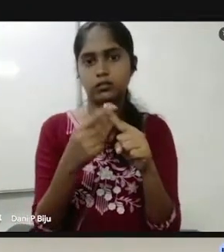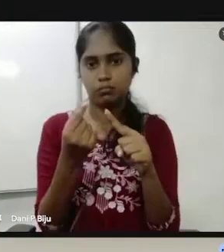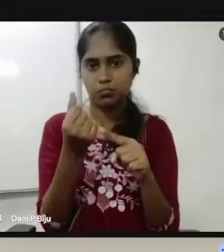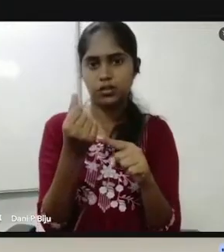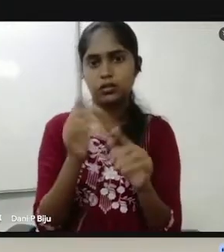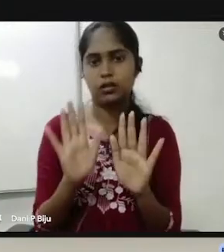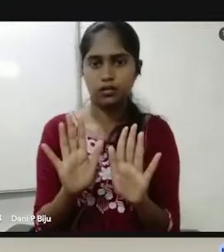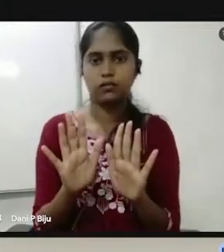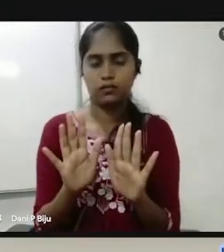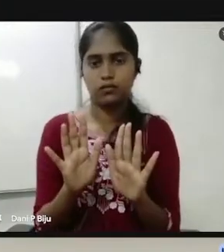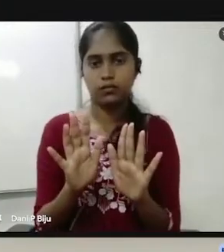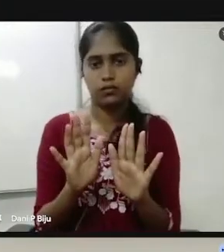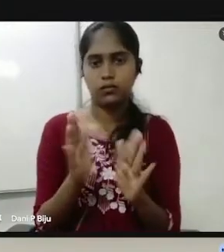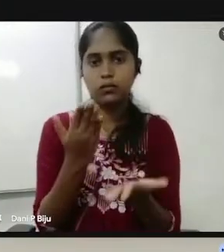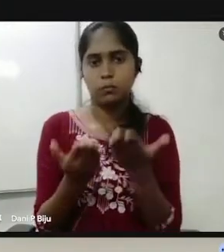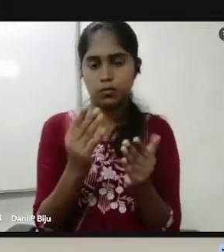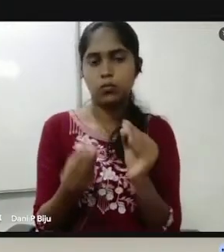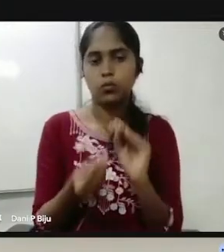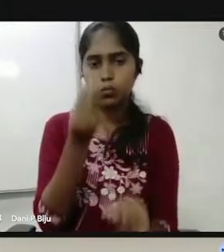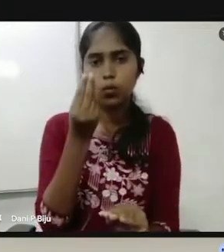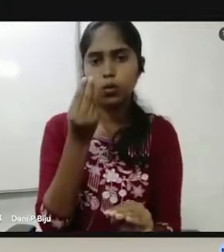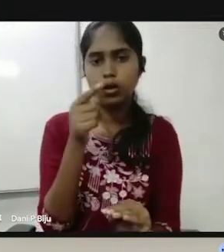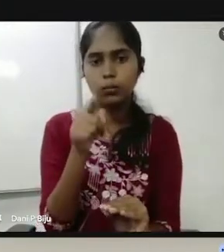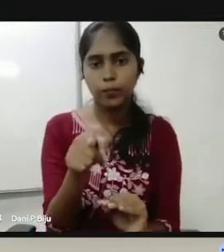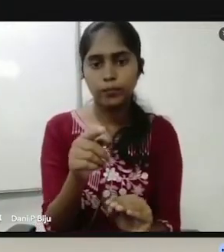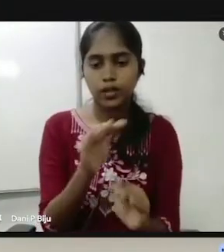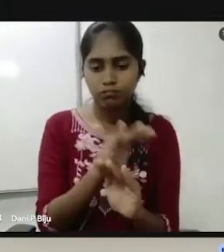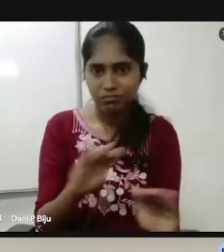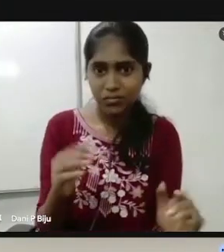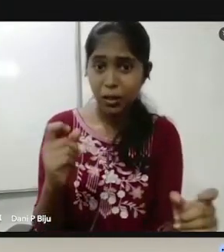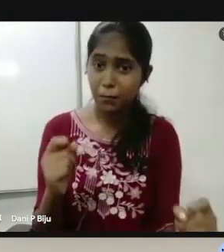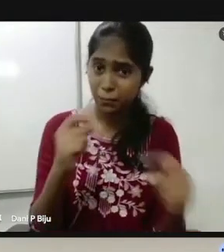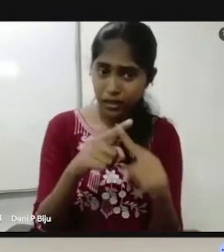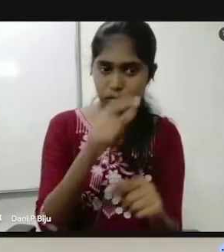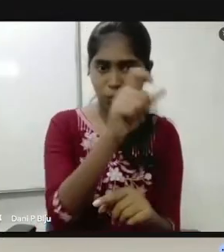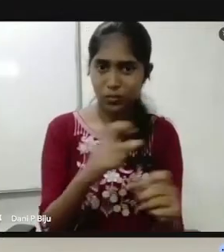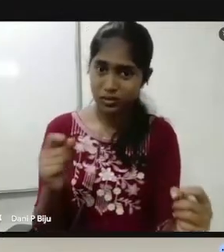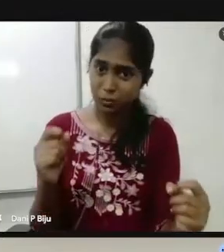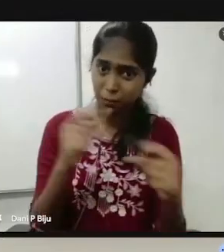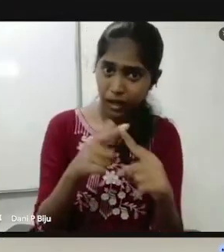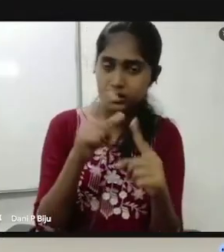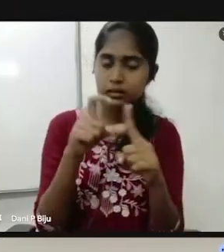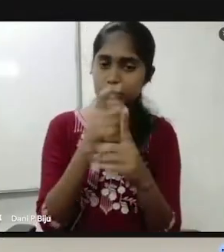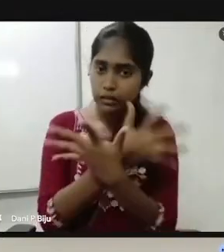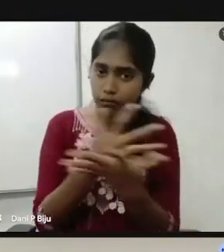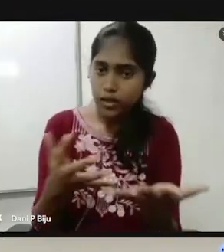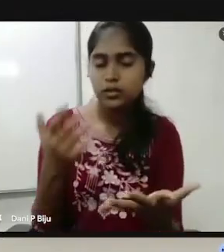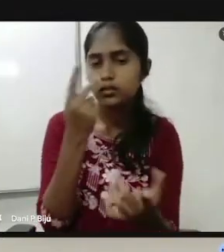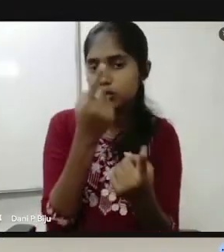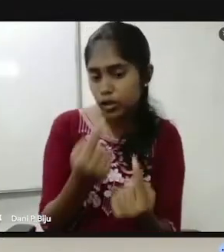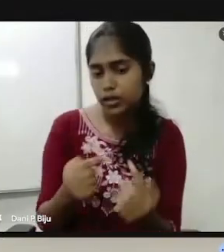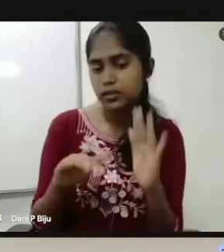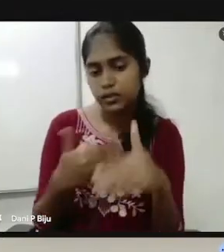അതിനനുസരിച്ചാണ്. ഏകദേശം നമ്മൾ എന്താണോ വാങ്ങിക്കാൻ ഉദ്ദേശിക്കുന്നത് ആ ഒരു രീതിയിലാണ് ഇത് വരുന്നത്. ഓക്കെ, ഒരു